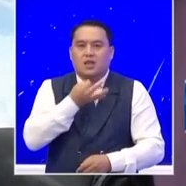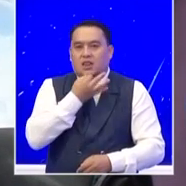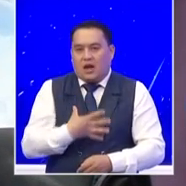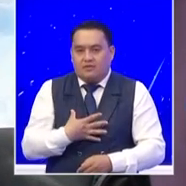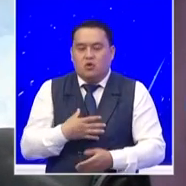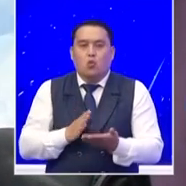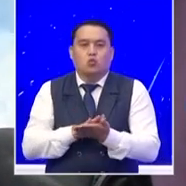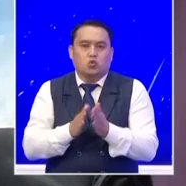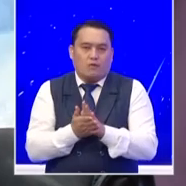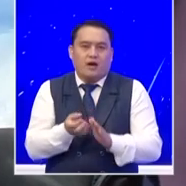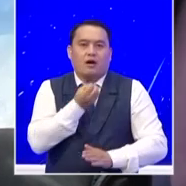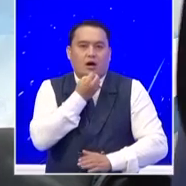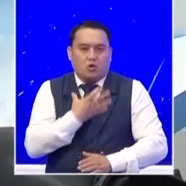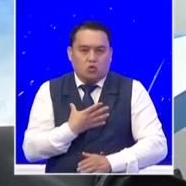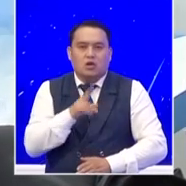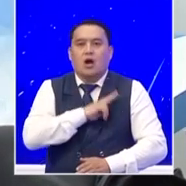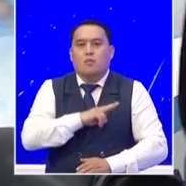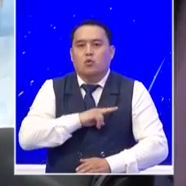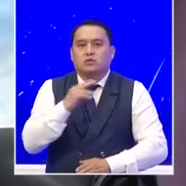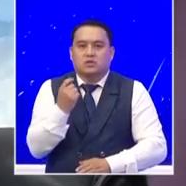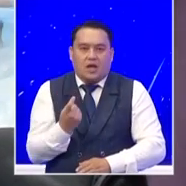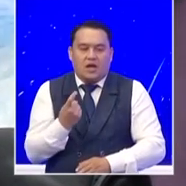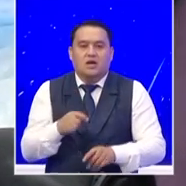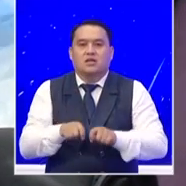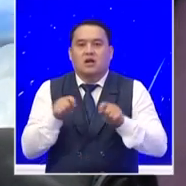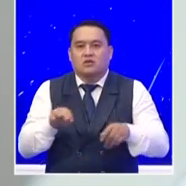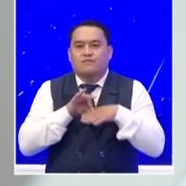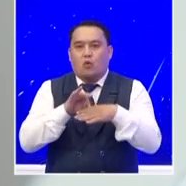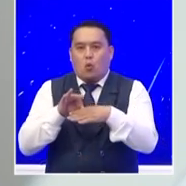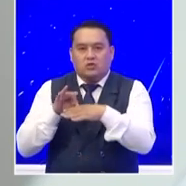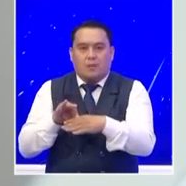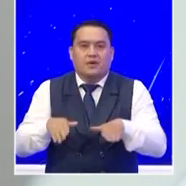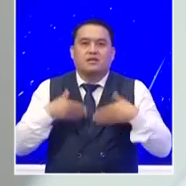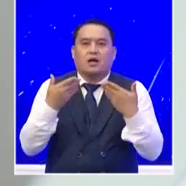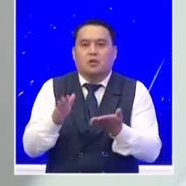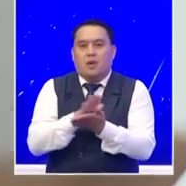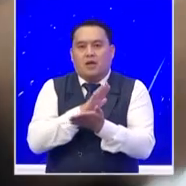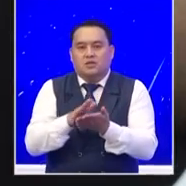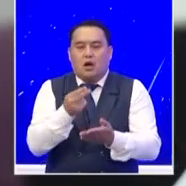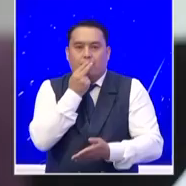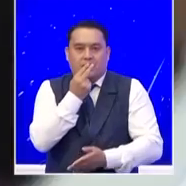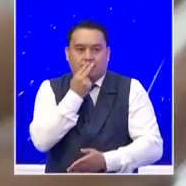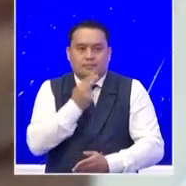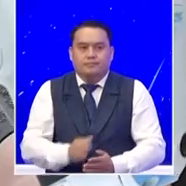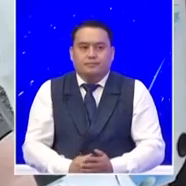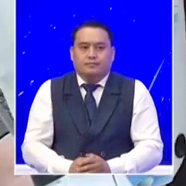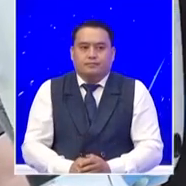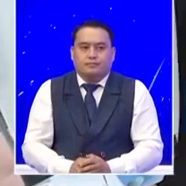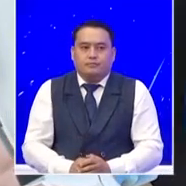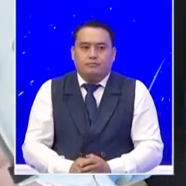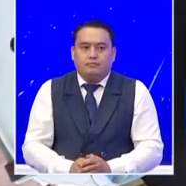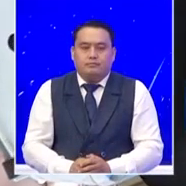нравится. Условия здесь хорошие. Для работников цеха предусмотрена развозка. Также предоставляется бесплатный обед. Работы